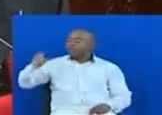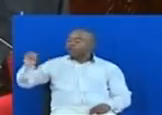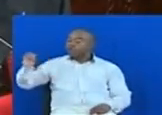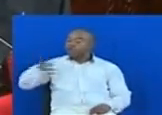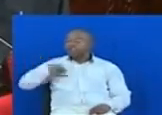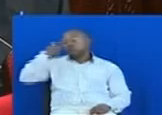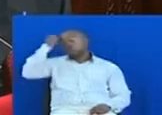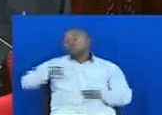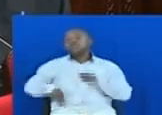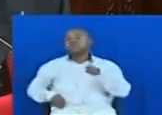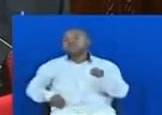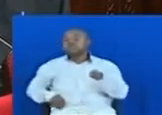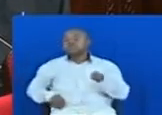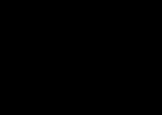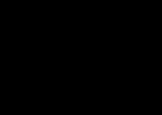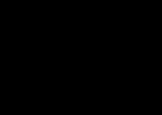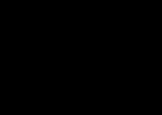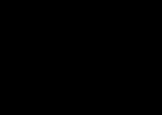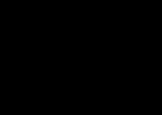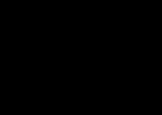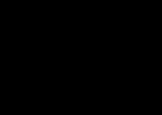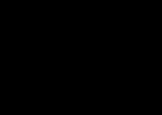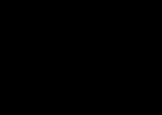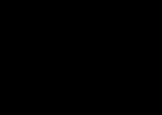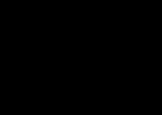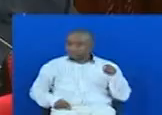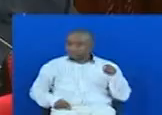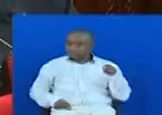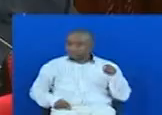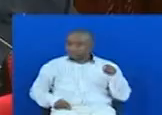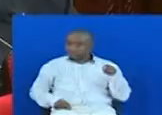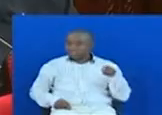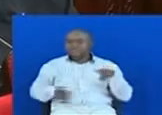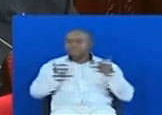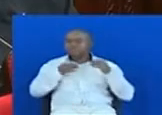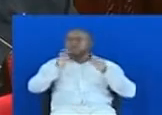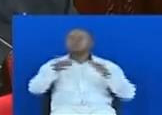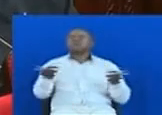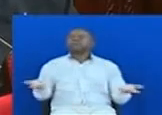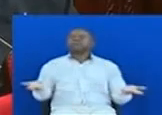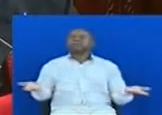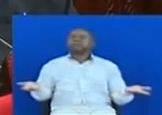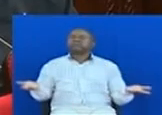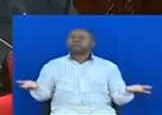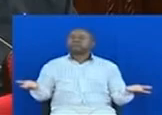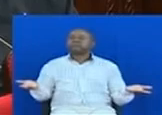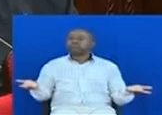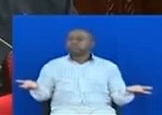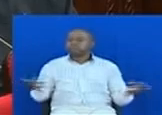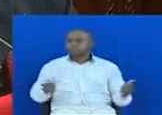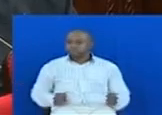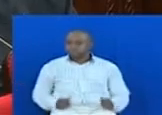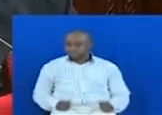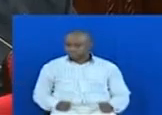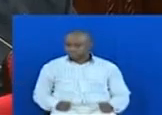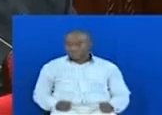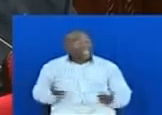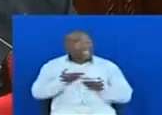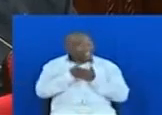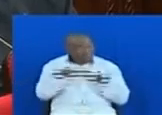Tunamwamini sana. Tena ni mpinzani. Sasa kumebaki nani wa kusema sema hapa?